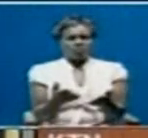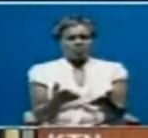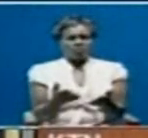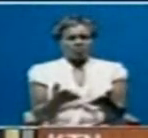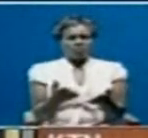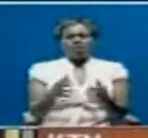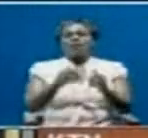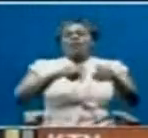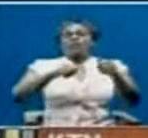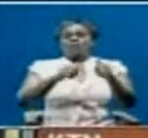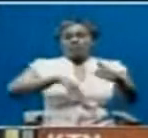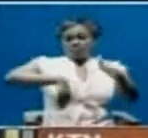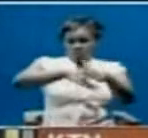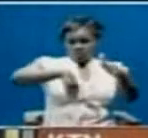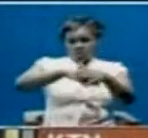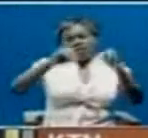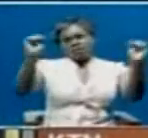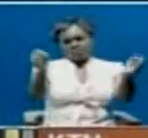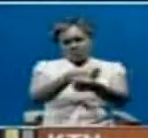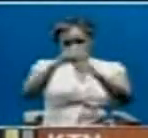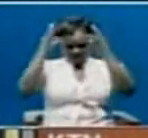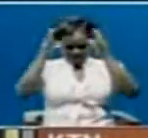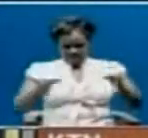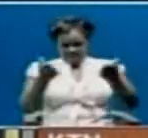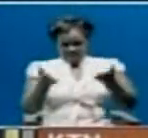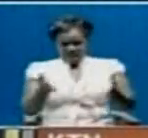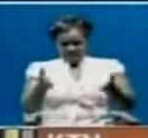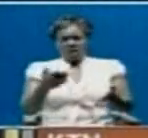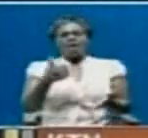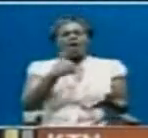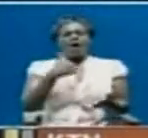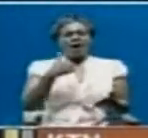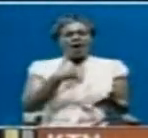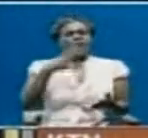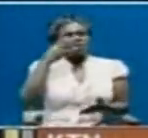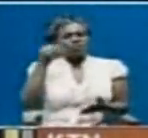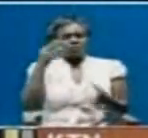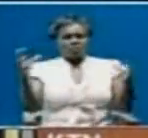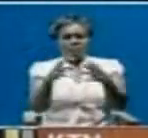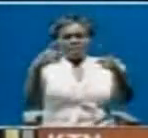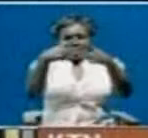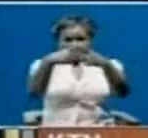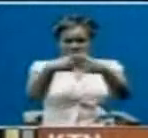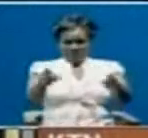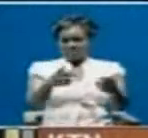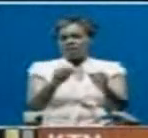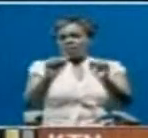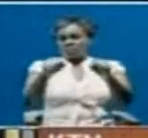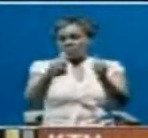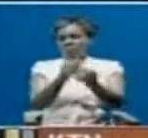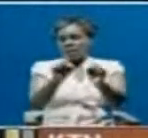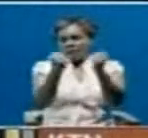Unajua mpira uwezi siezi amua sasa hivi kwa sababu bado na mkataba na Sofapaka. Lakini liliote kitokea,